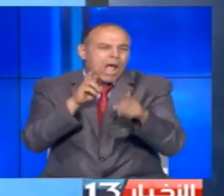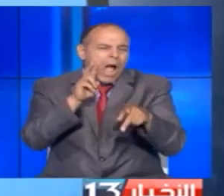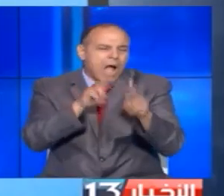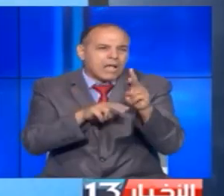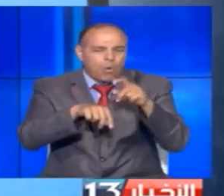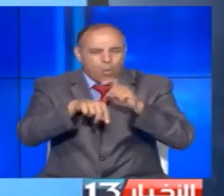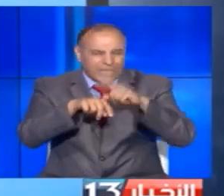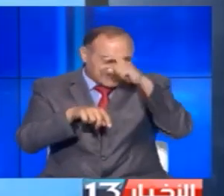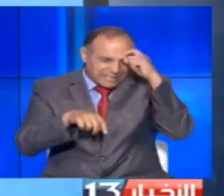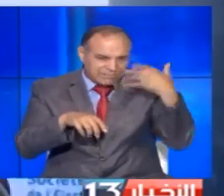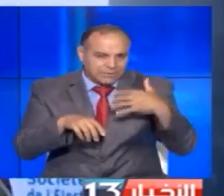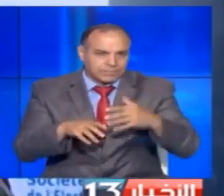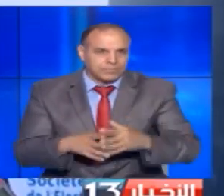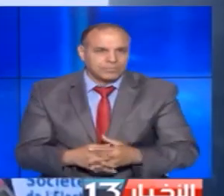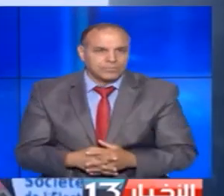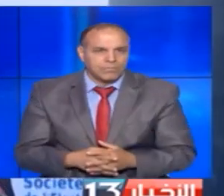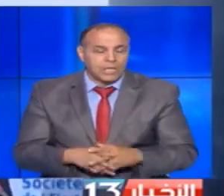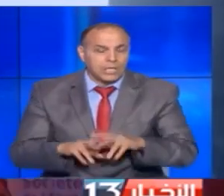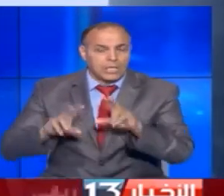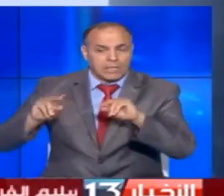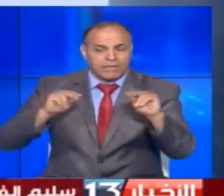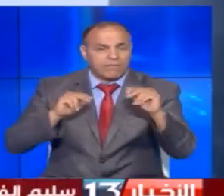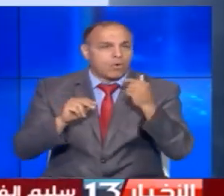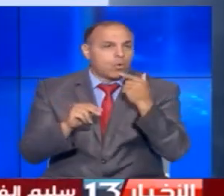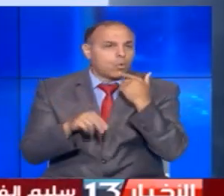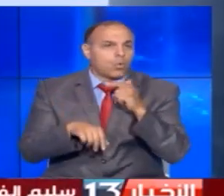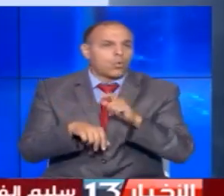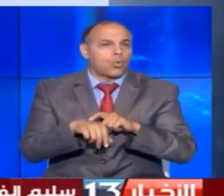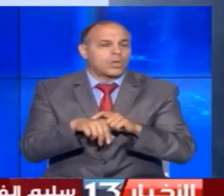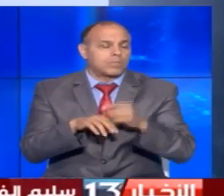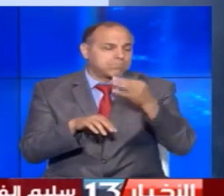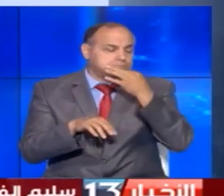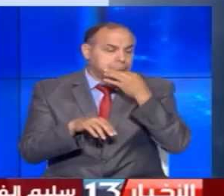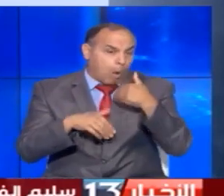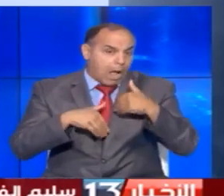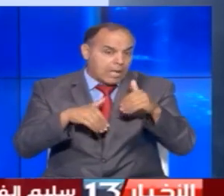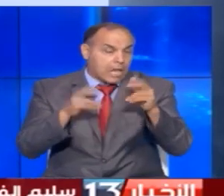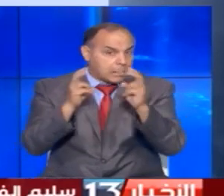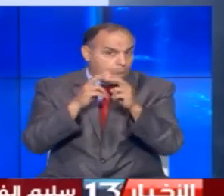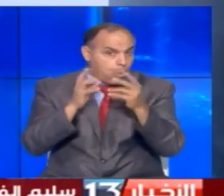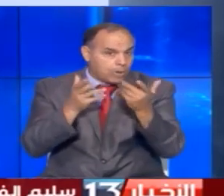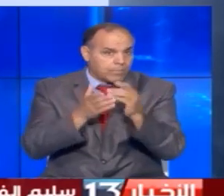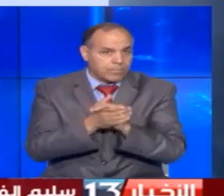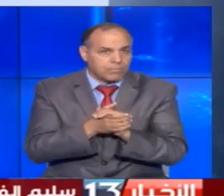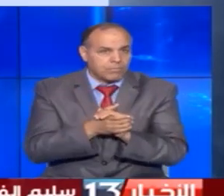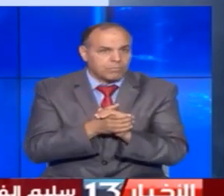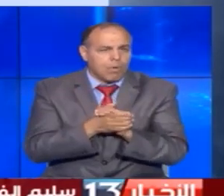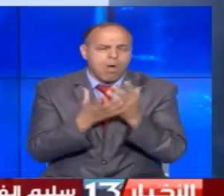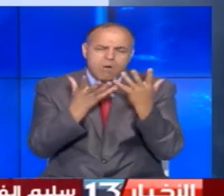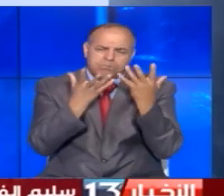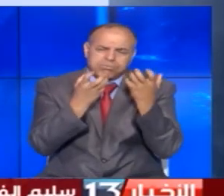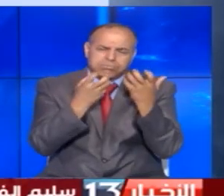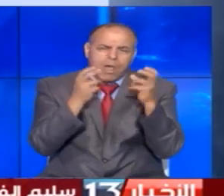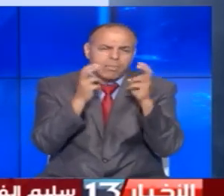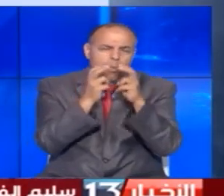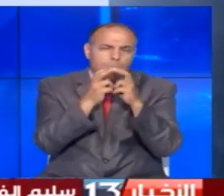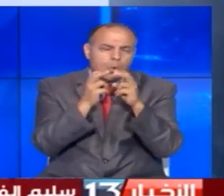فصل الصيف وكيف كيف كيف حطها ما اعطى في المنطقه الاستهلاك بتاعنا احنا اه ذروه القصف